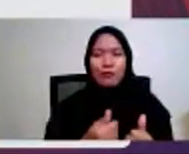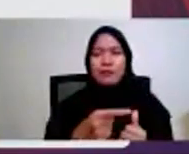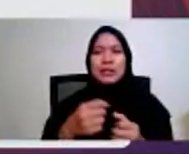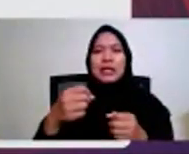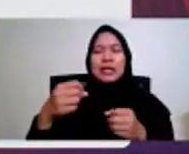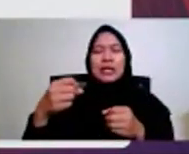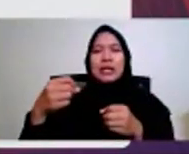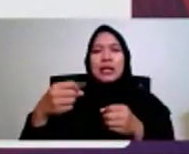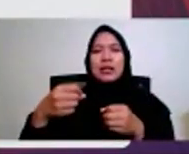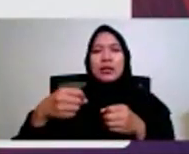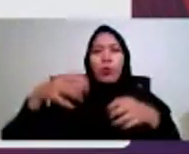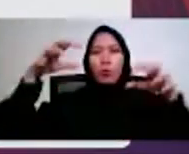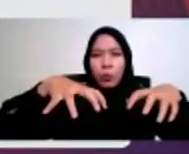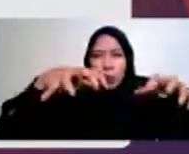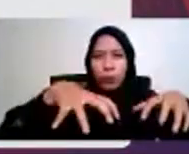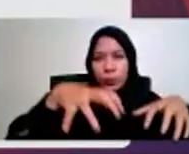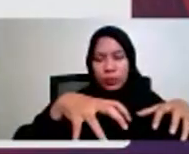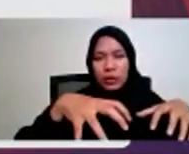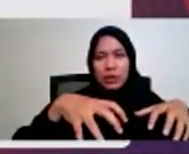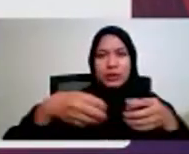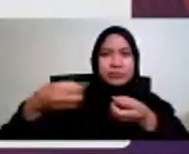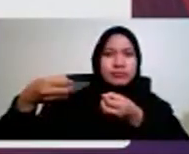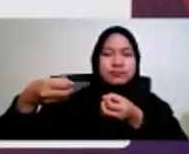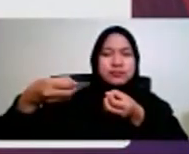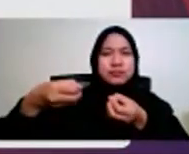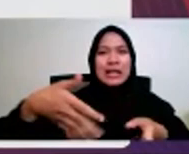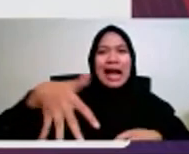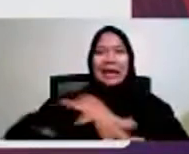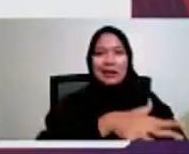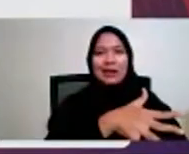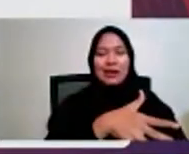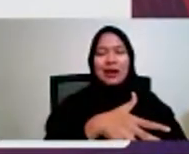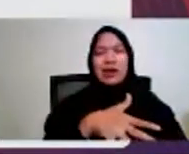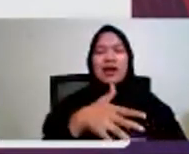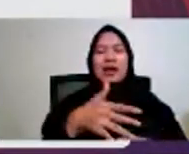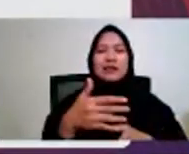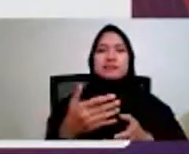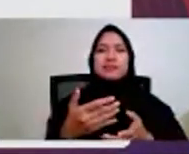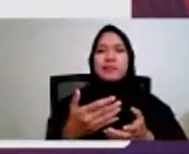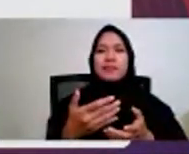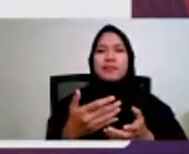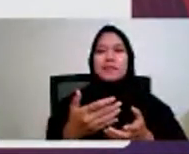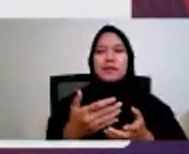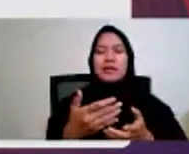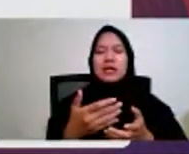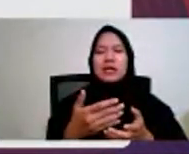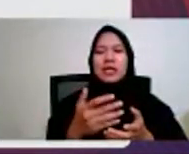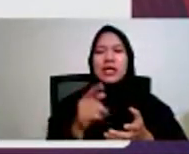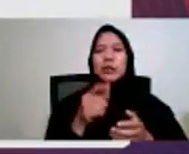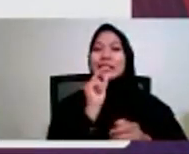kan digrojok in airnya akan yang di Grojogan airnya jangan tanggung-tanggung itu disebut